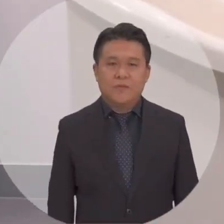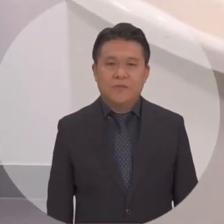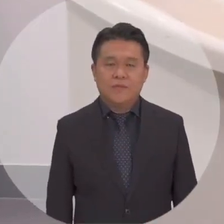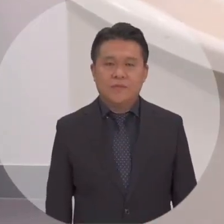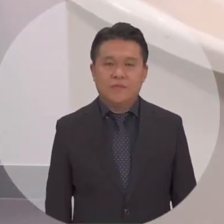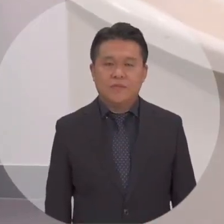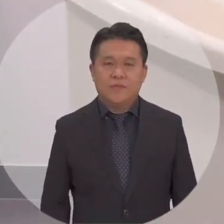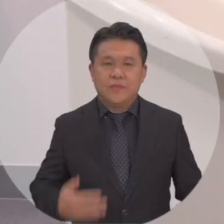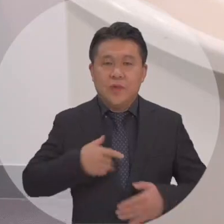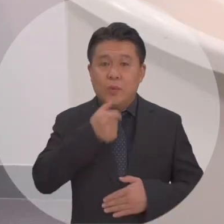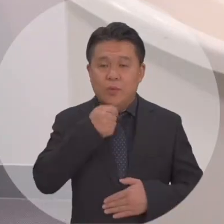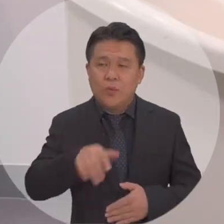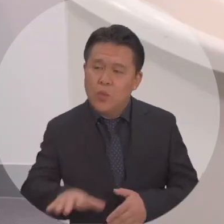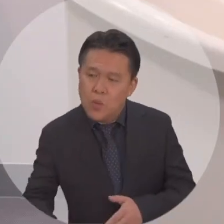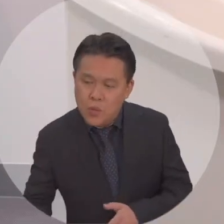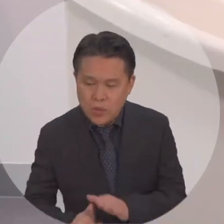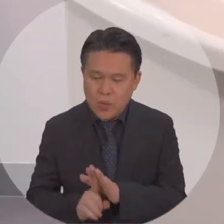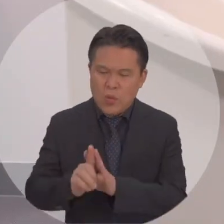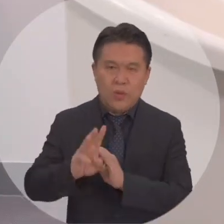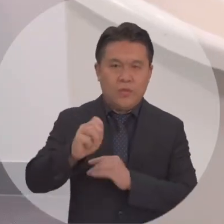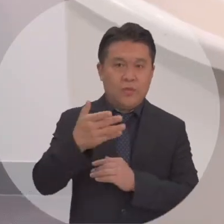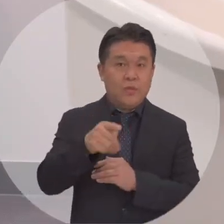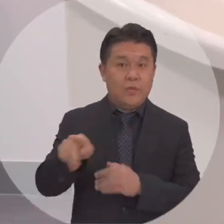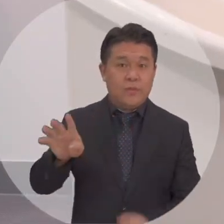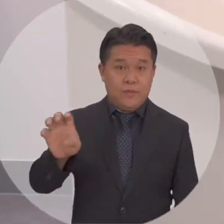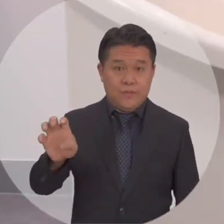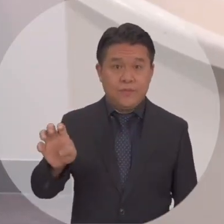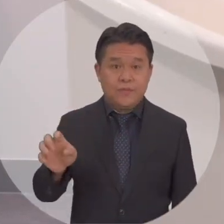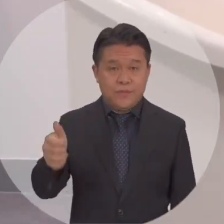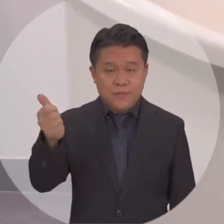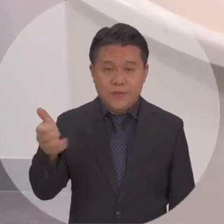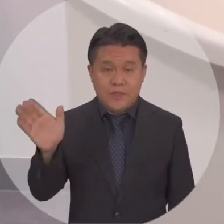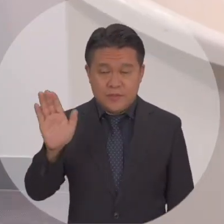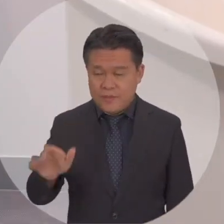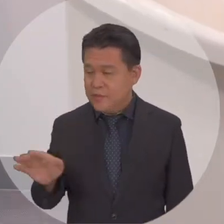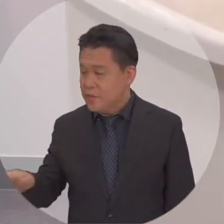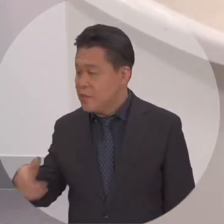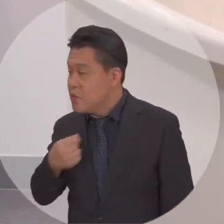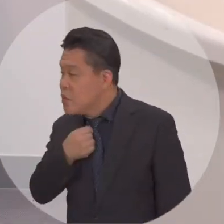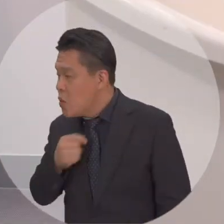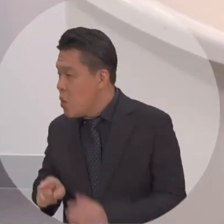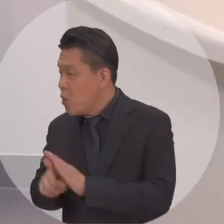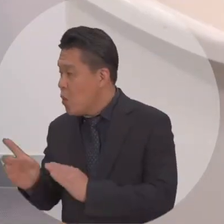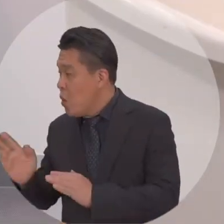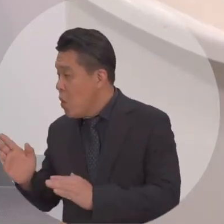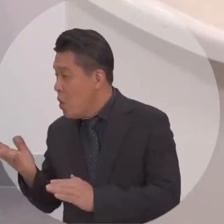목욕물의 온도는 39에서 40도가 좋으나 대상자가 원하는 온도로 조절합니다.